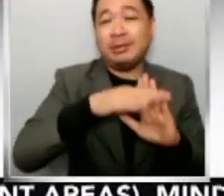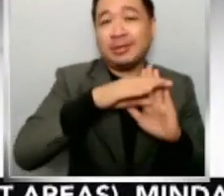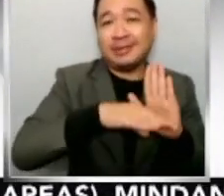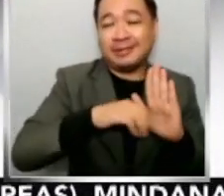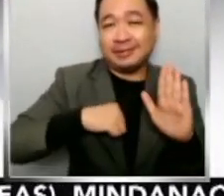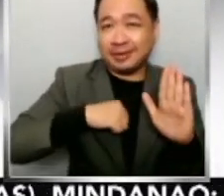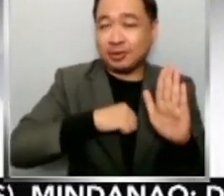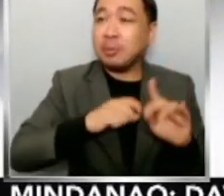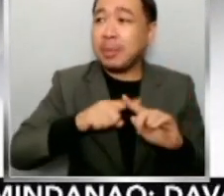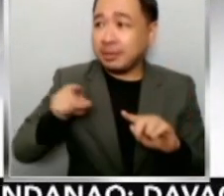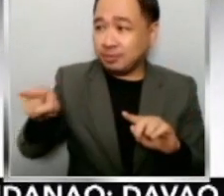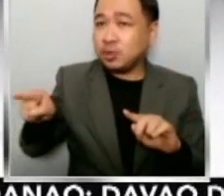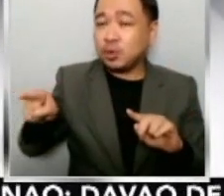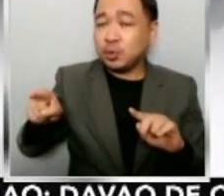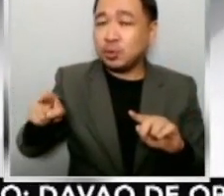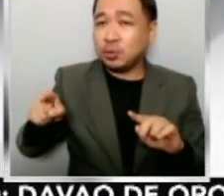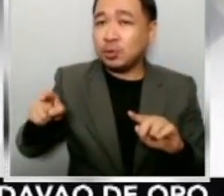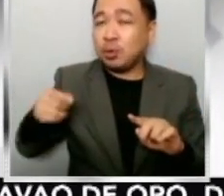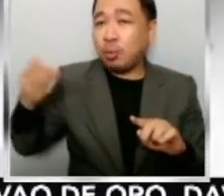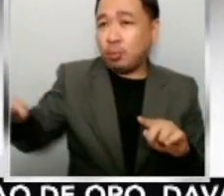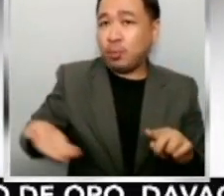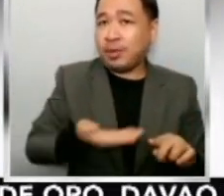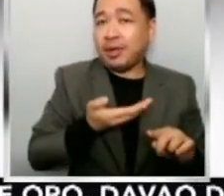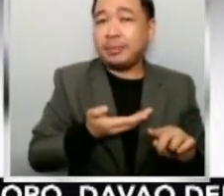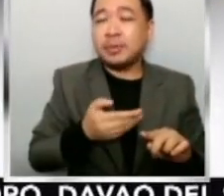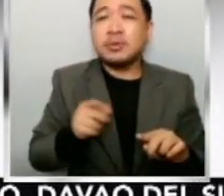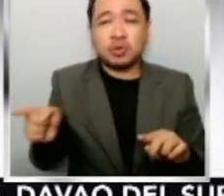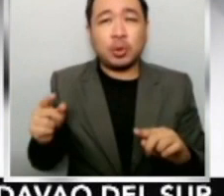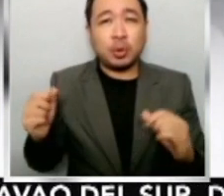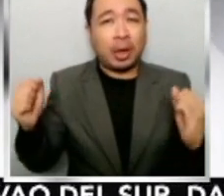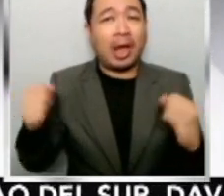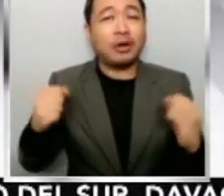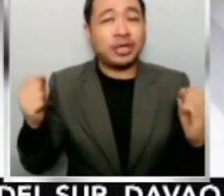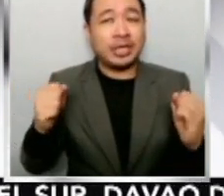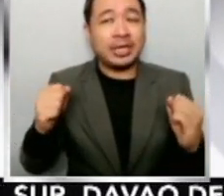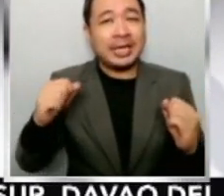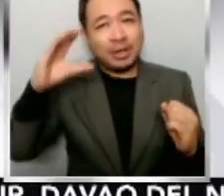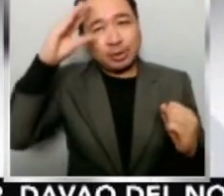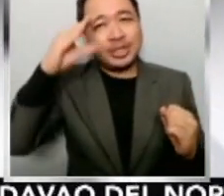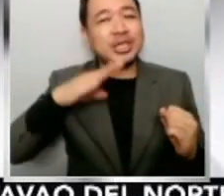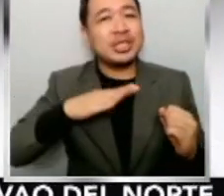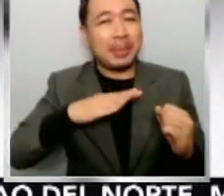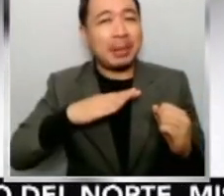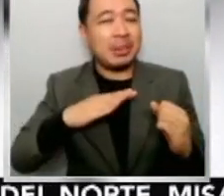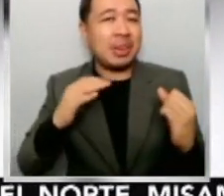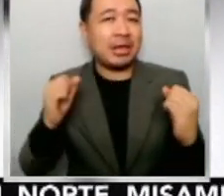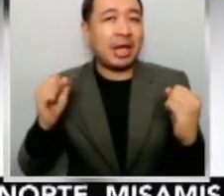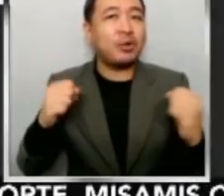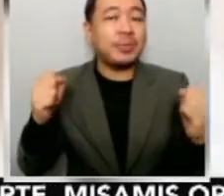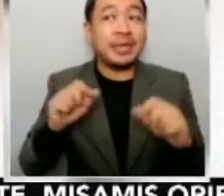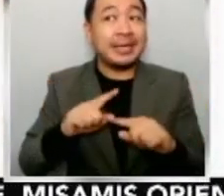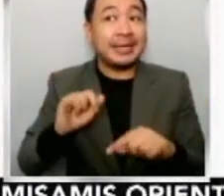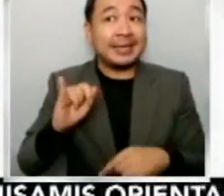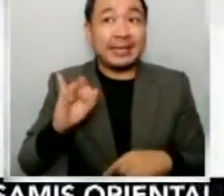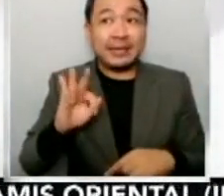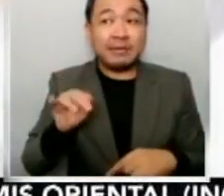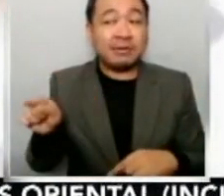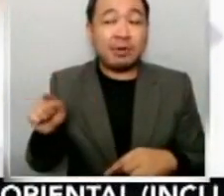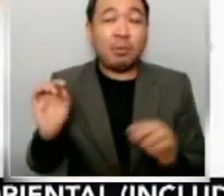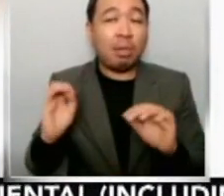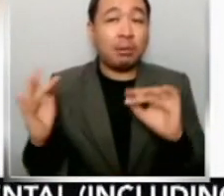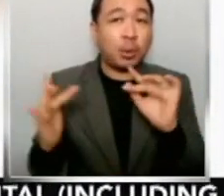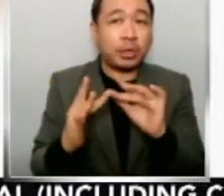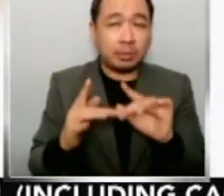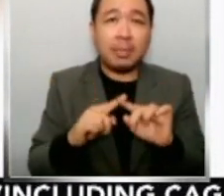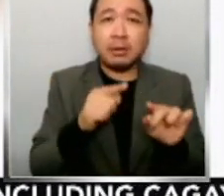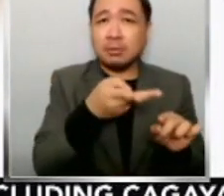sa gentleman's agreement at kung ang issue raw ay hindi siya makausap, alam naman daw nila ang telepono niya. Nauna nang